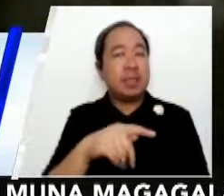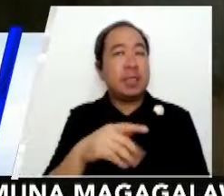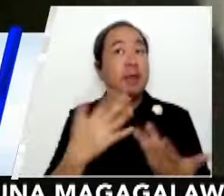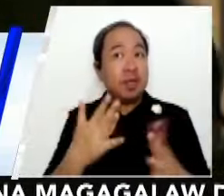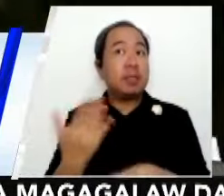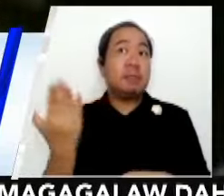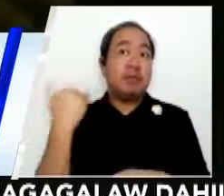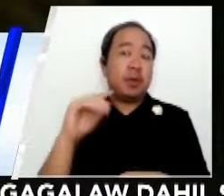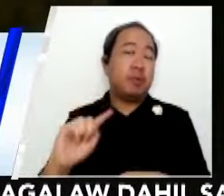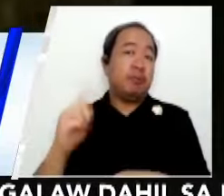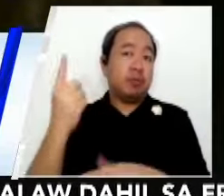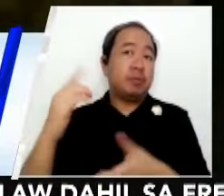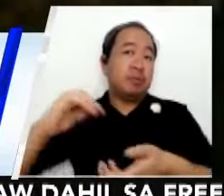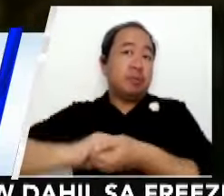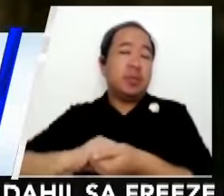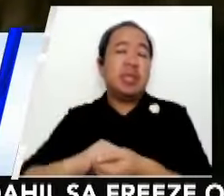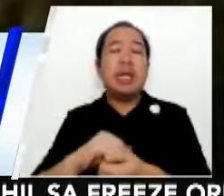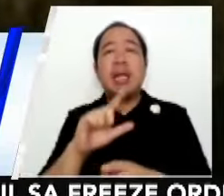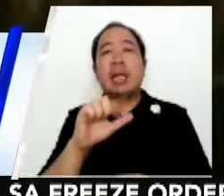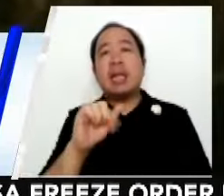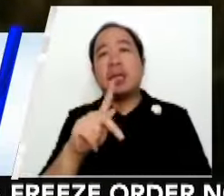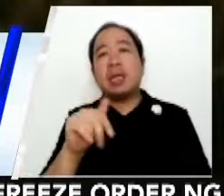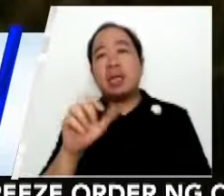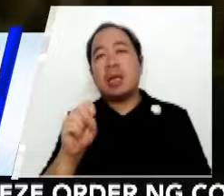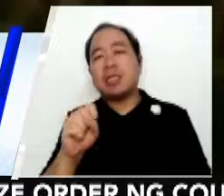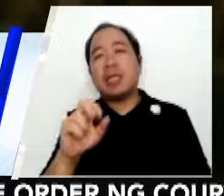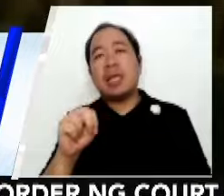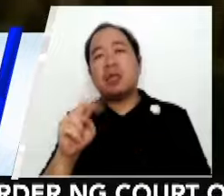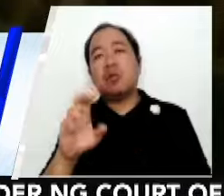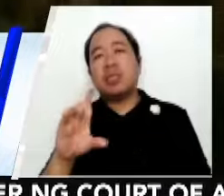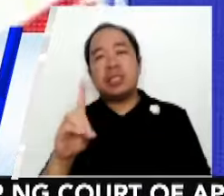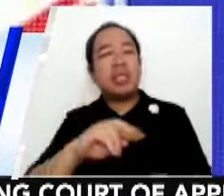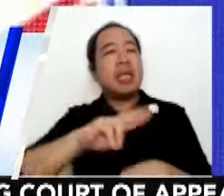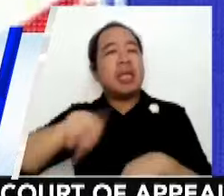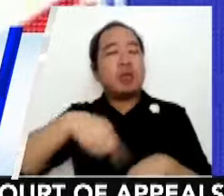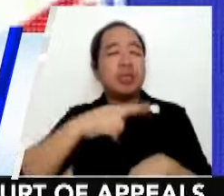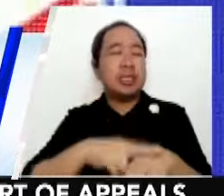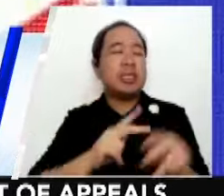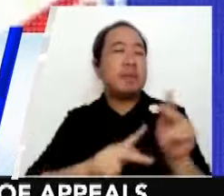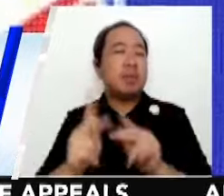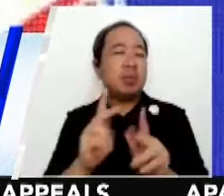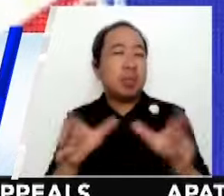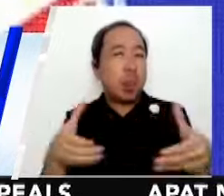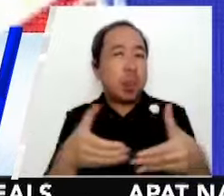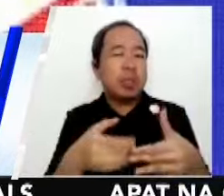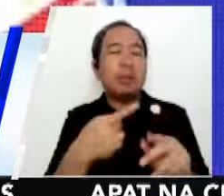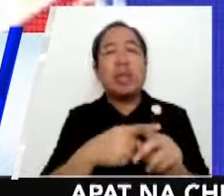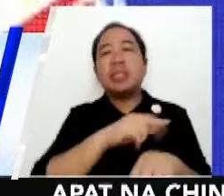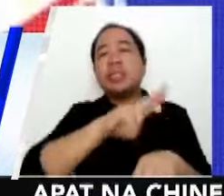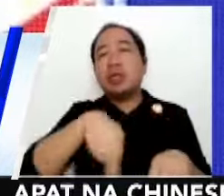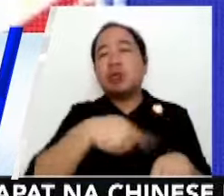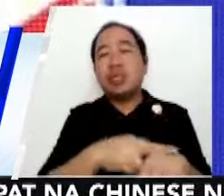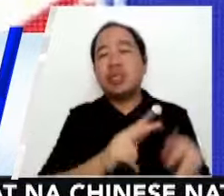NUCD, Nationalist People's Coalition at National Unity Party. I'm very, very happy